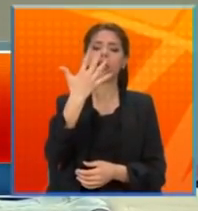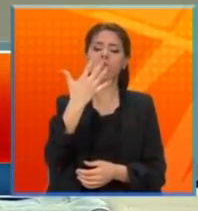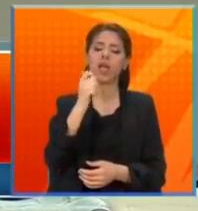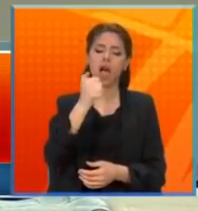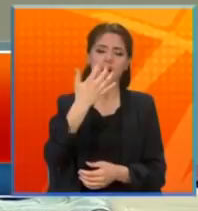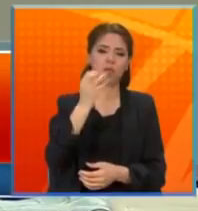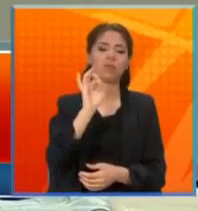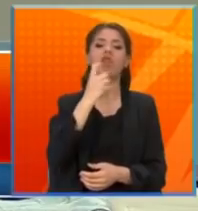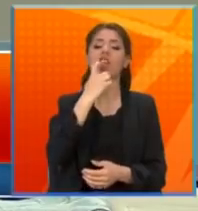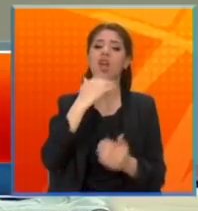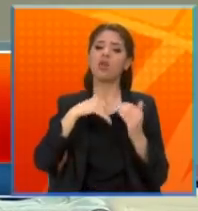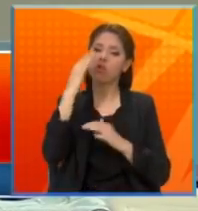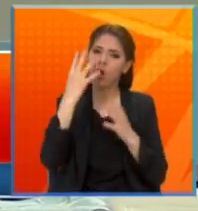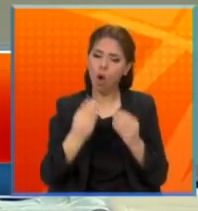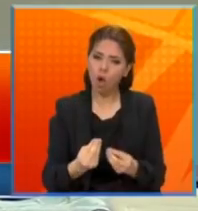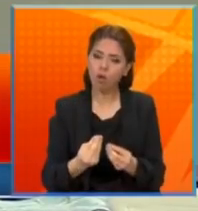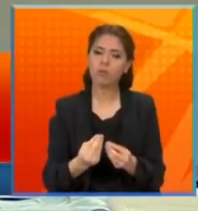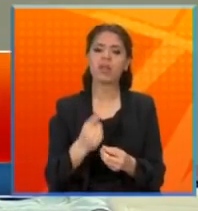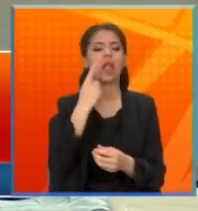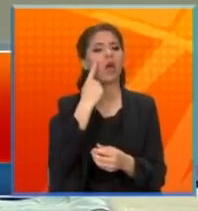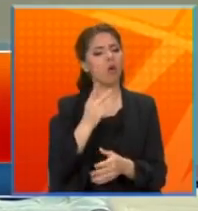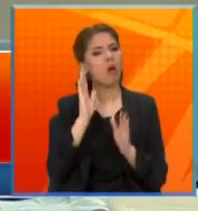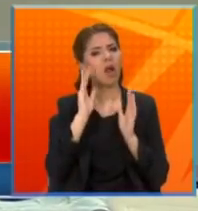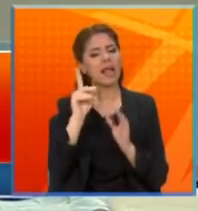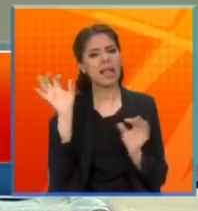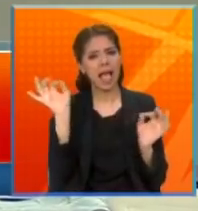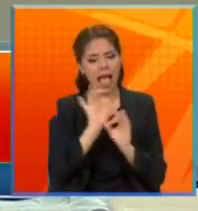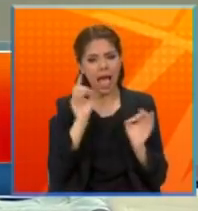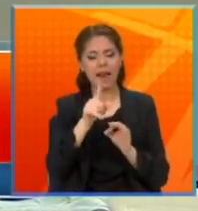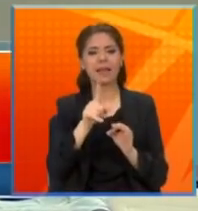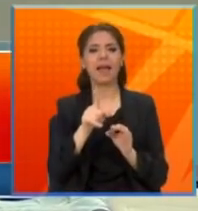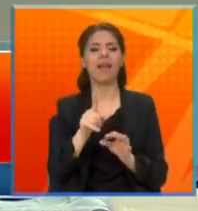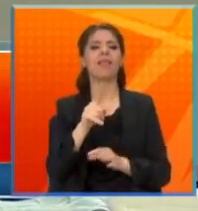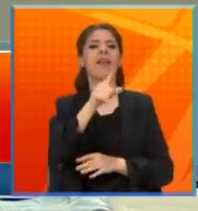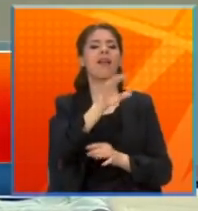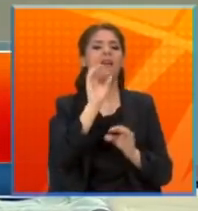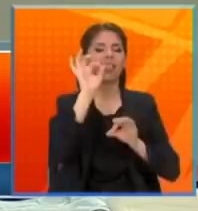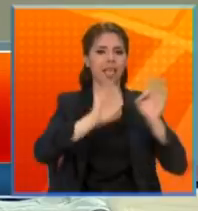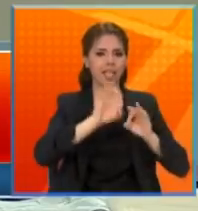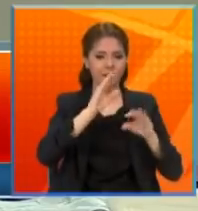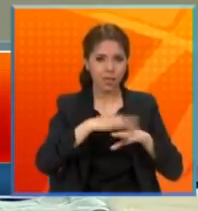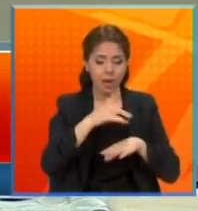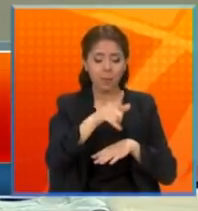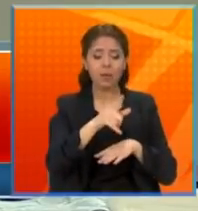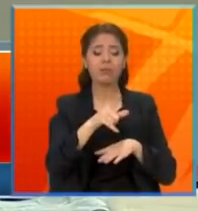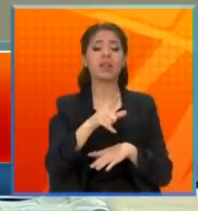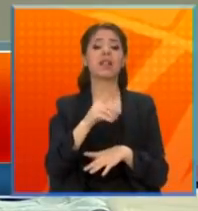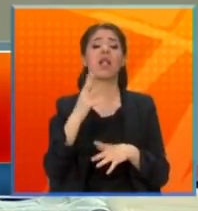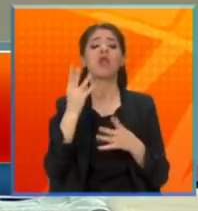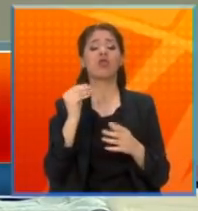üzerinde olmasına rağmen, o nedenle erken dönemde müdahalenin yapılmasının önemli olduğunu